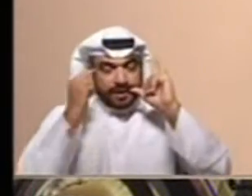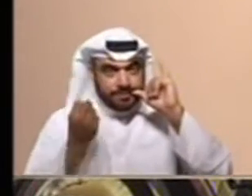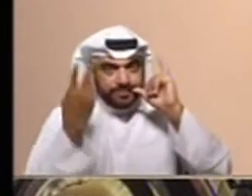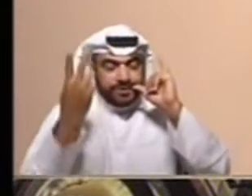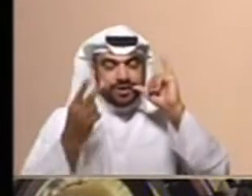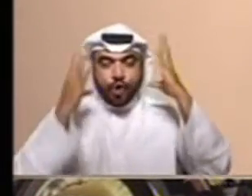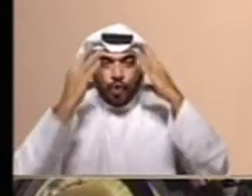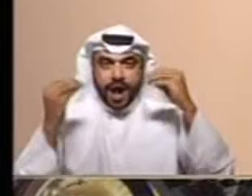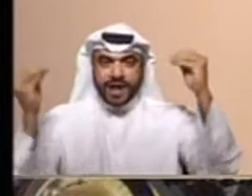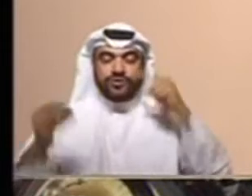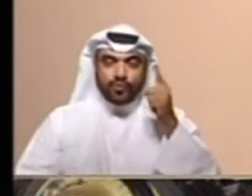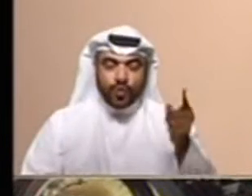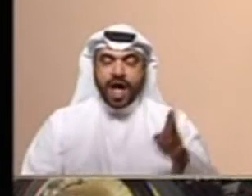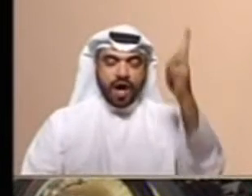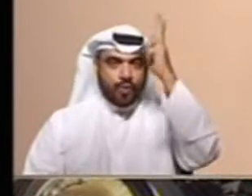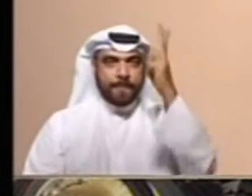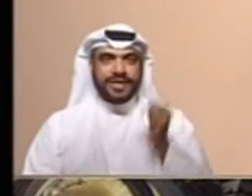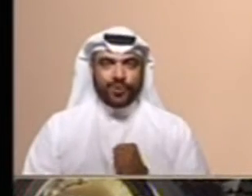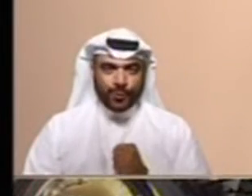وهولندا وبيرو.